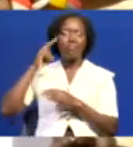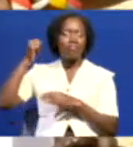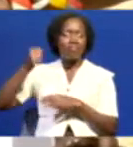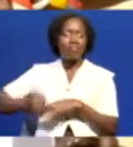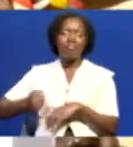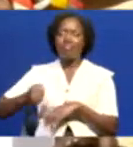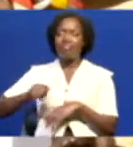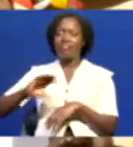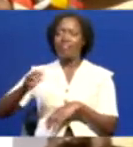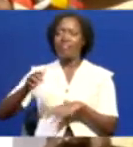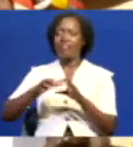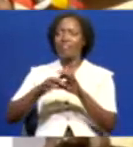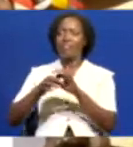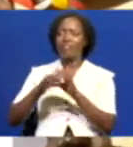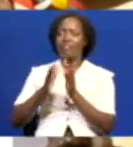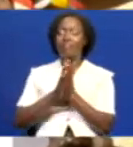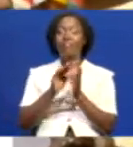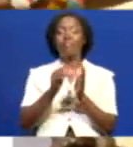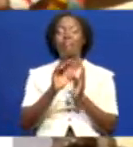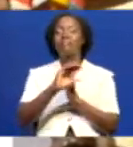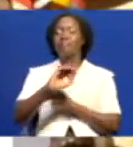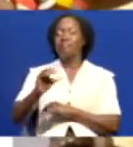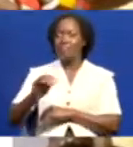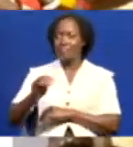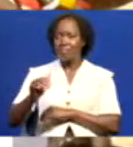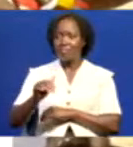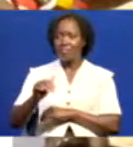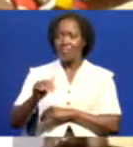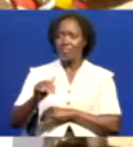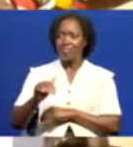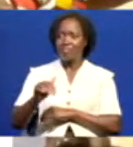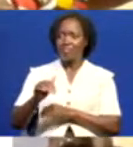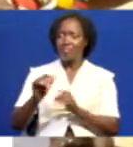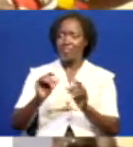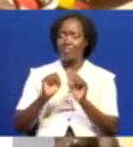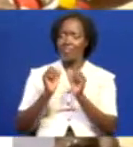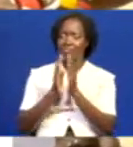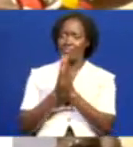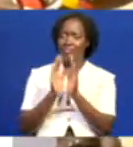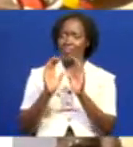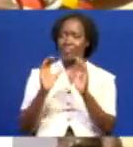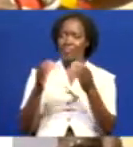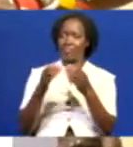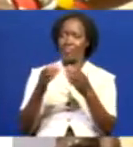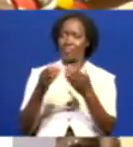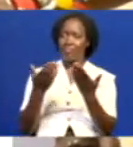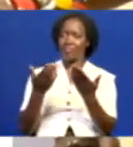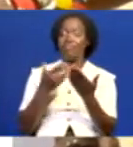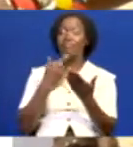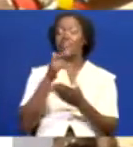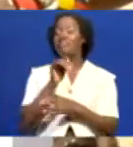na imeshirikiana na kaunti zingine ambazo ziko na jamii ya Maa, na